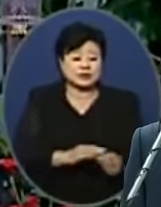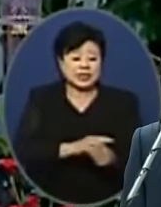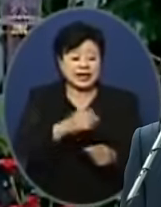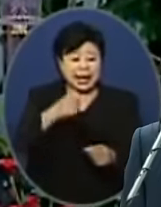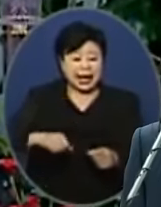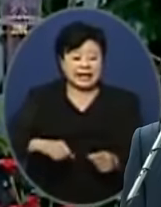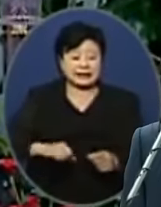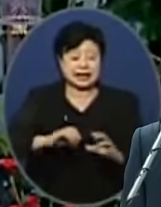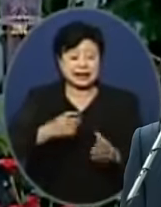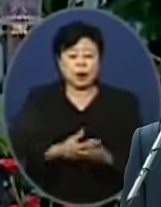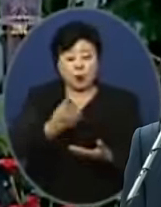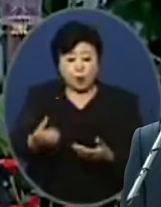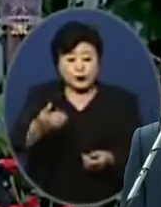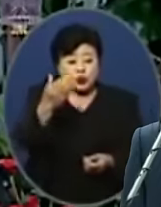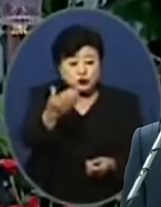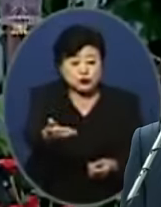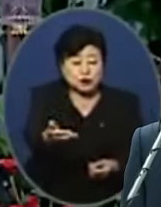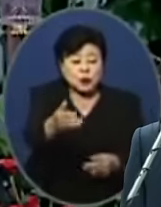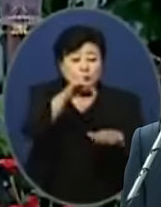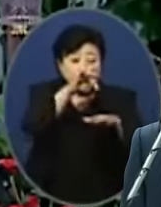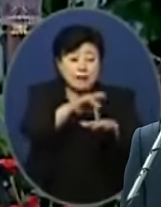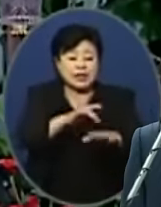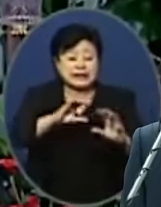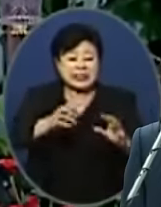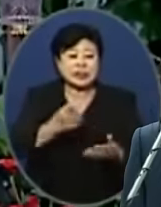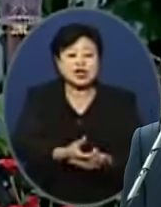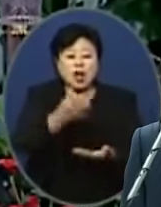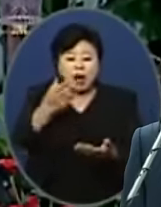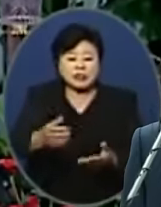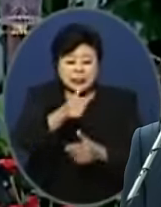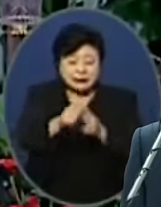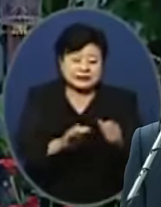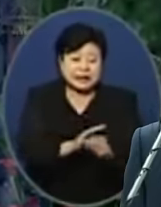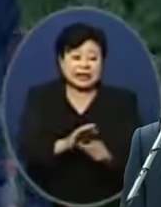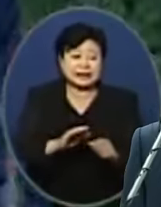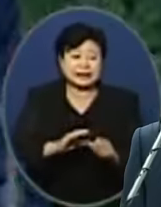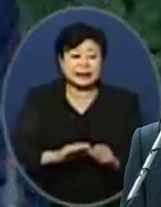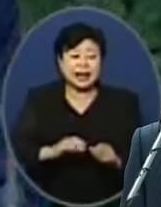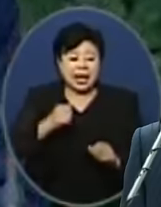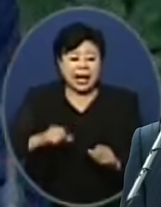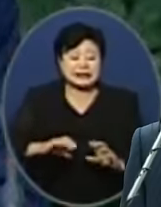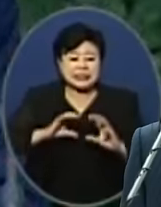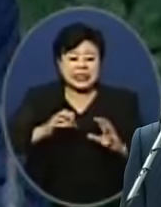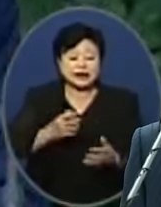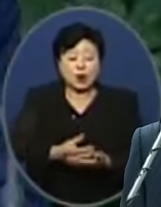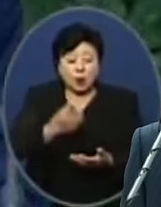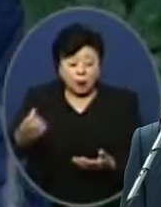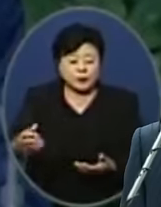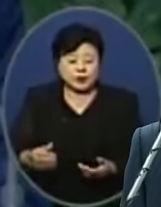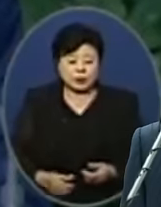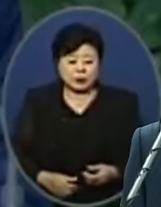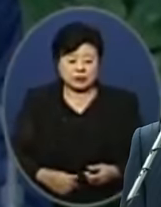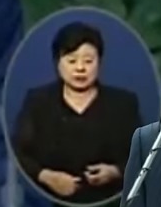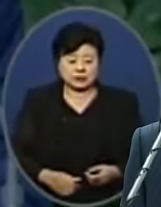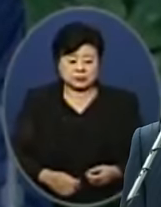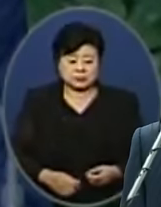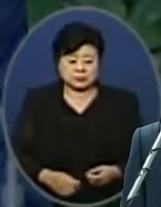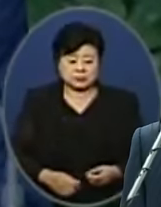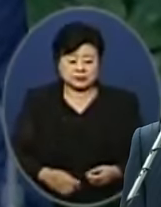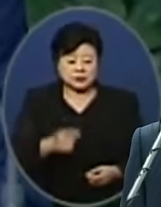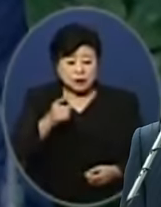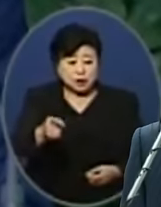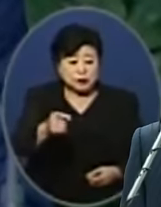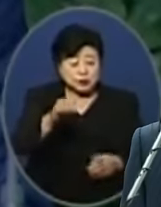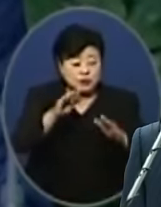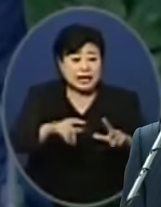아들 나라를 옮기시다. 마귀의 나라에서 건져내가 하나님 사랑의 아들 나라를 옮겨서 시민권을 바꿔주시는 것입니다.